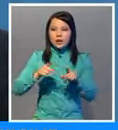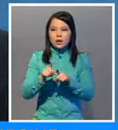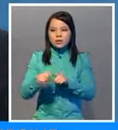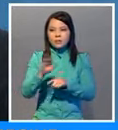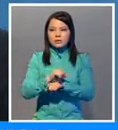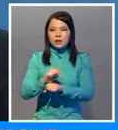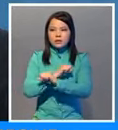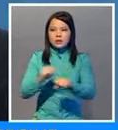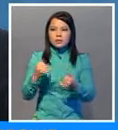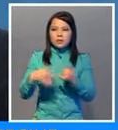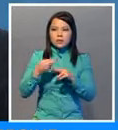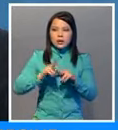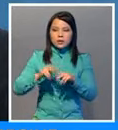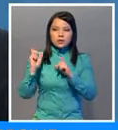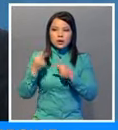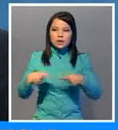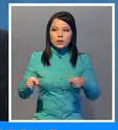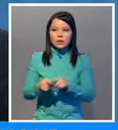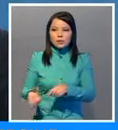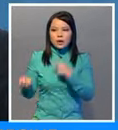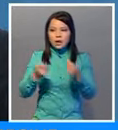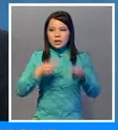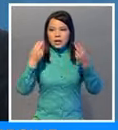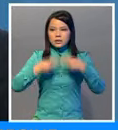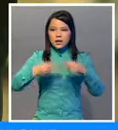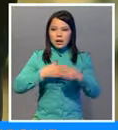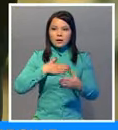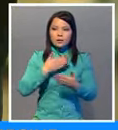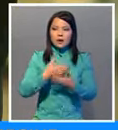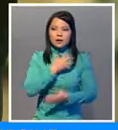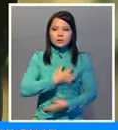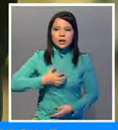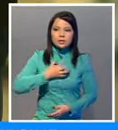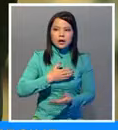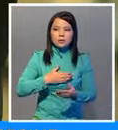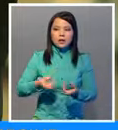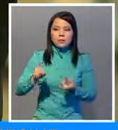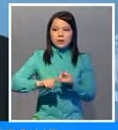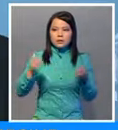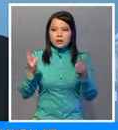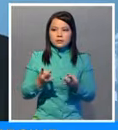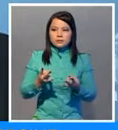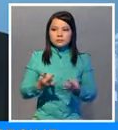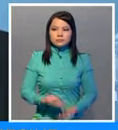жоятын, жүктерімізді сыртқы нарықтарға бөгетсіз шығаратын кеден одағы біз үшін маңызды мәнге ие.